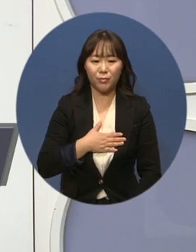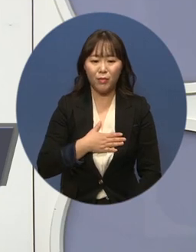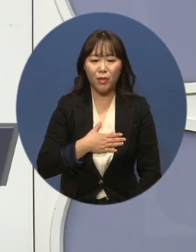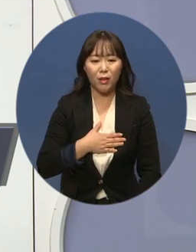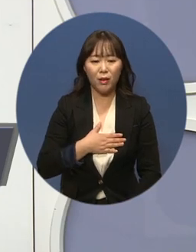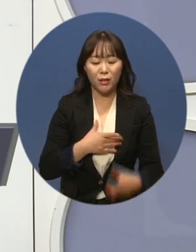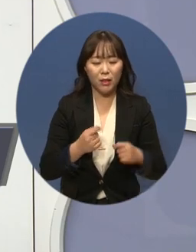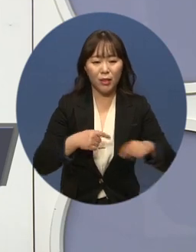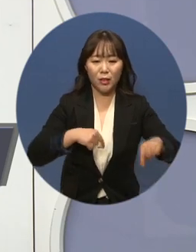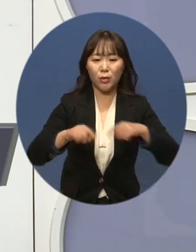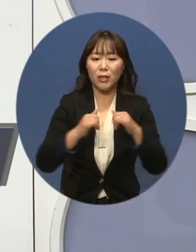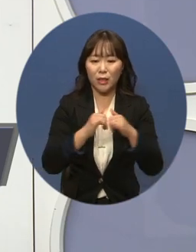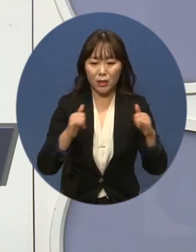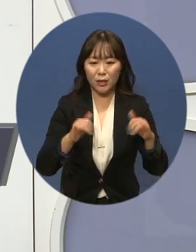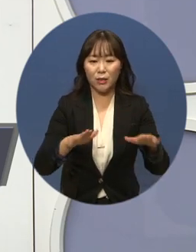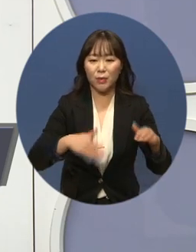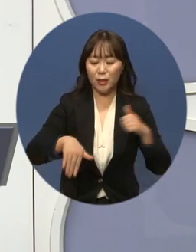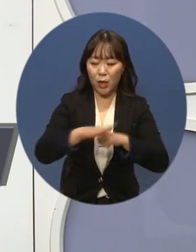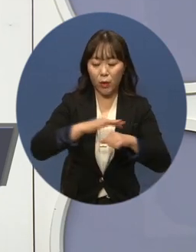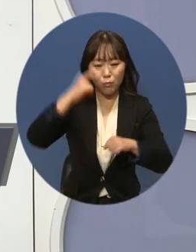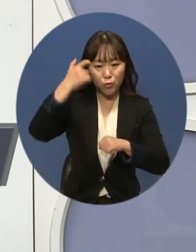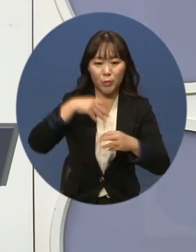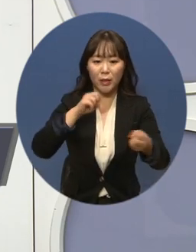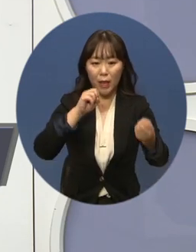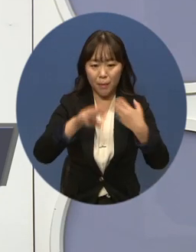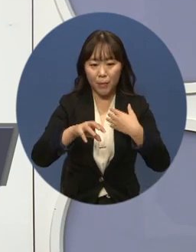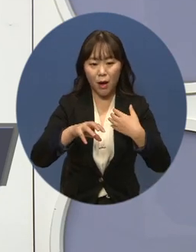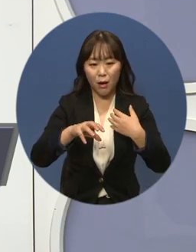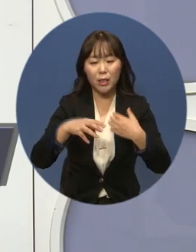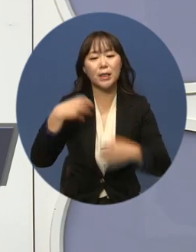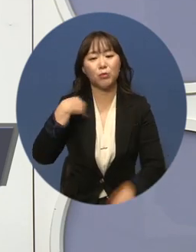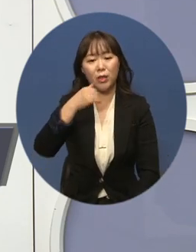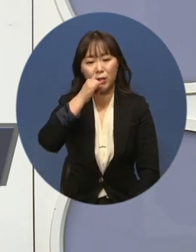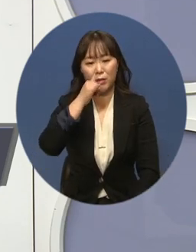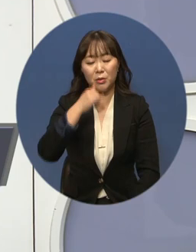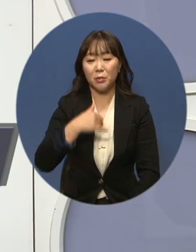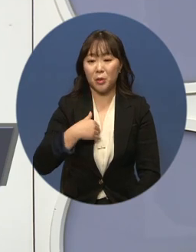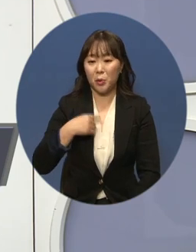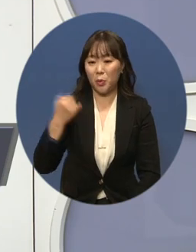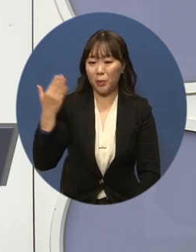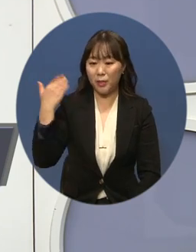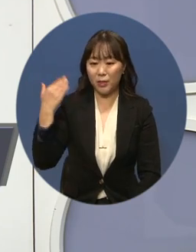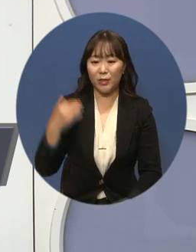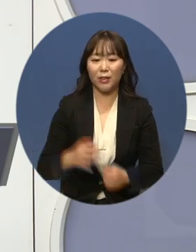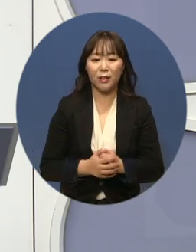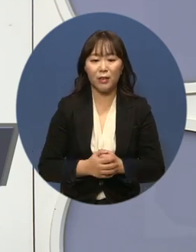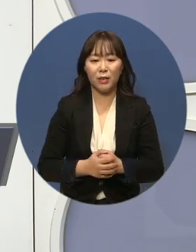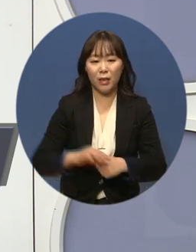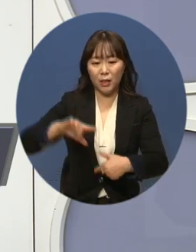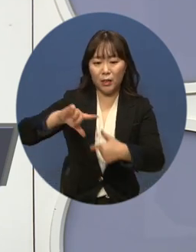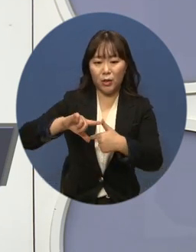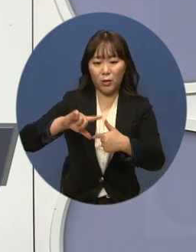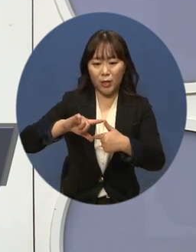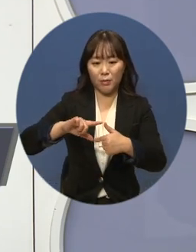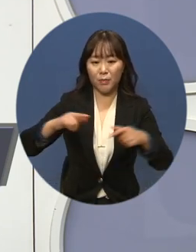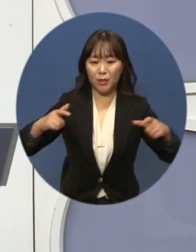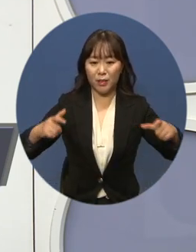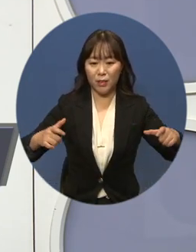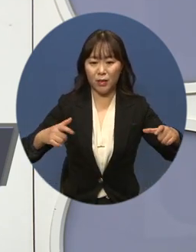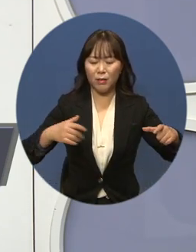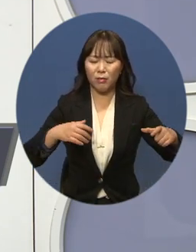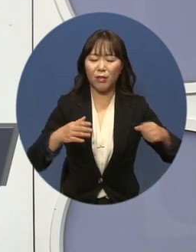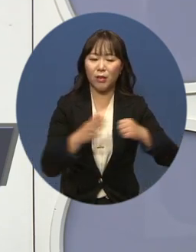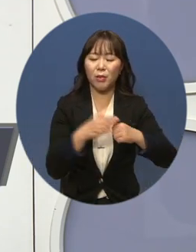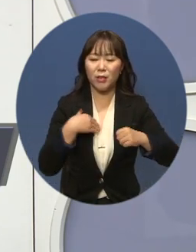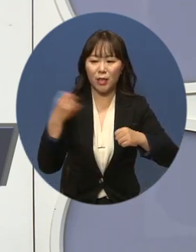그런 시대적 물음에 답할 의무가 있거든요. 네. 그래서 얼마 전에 제가 이제 경남에 요즘 지역구가 이제 경남에 자주